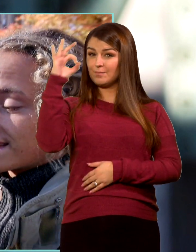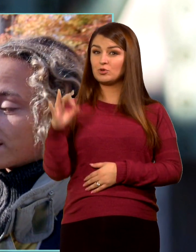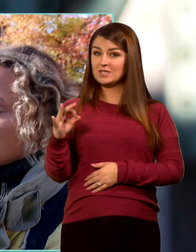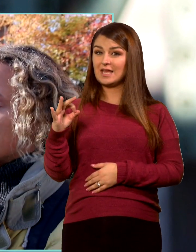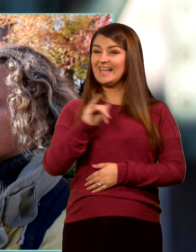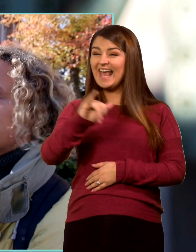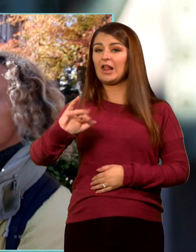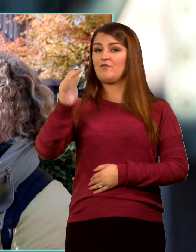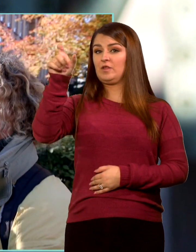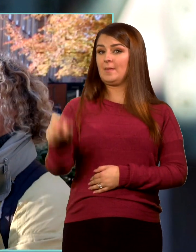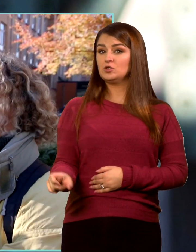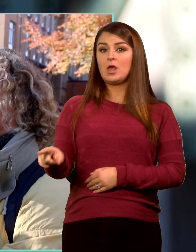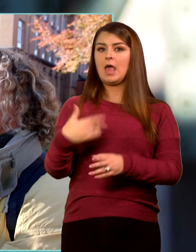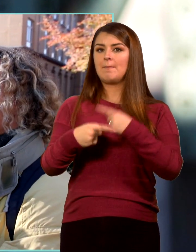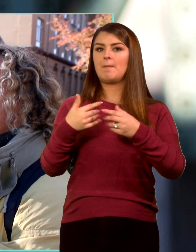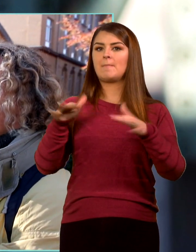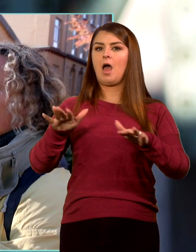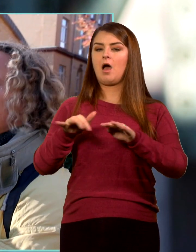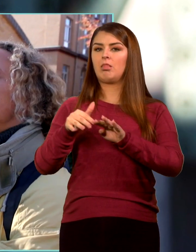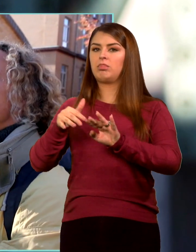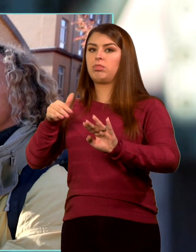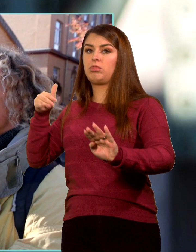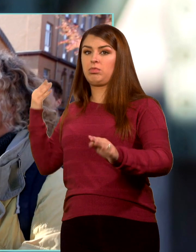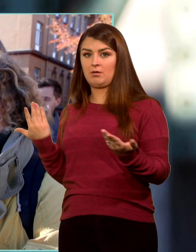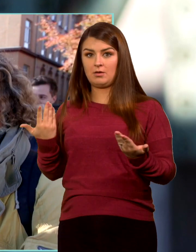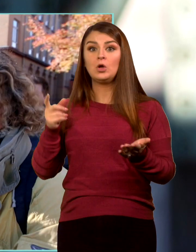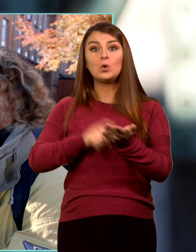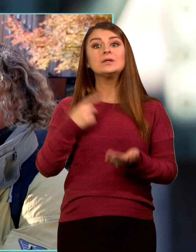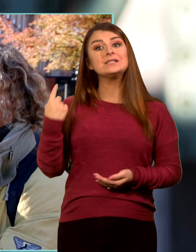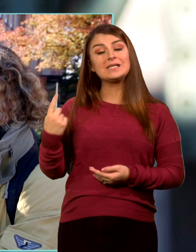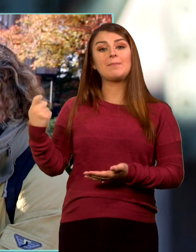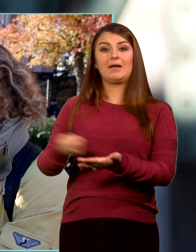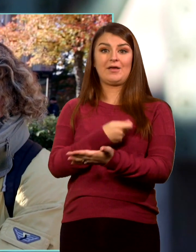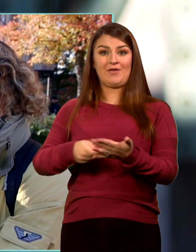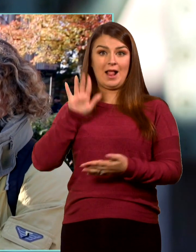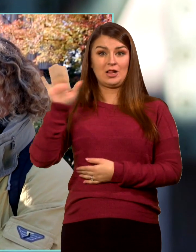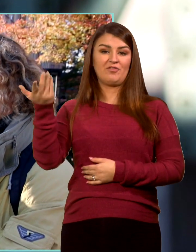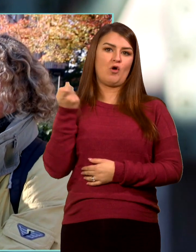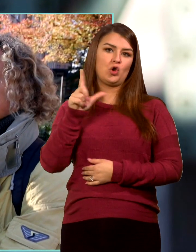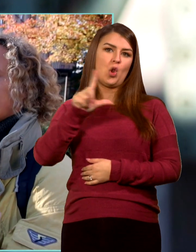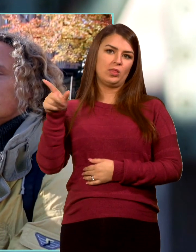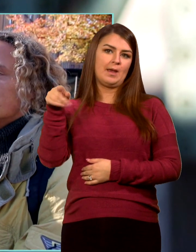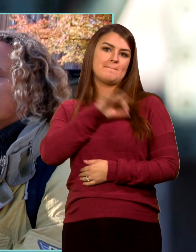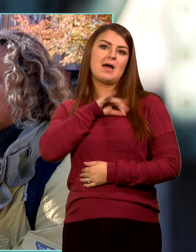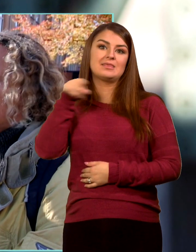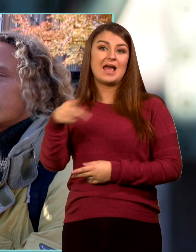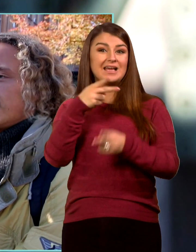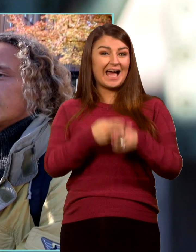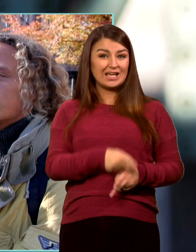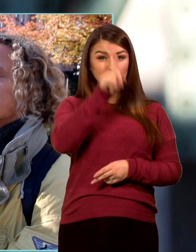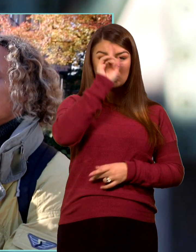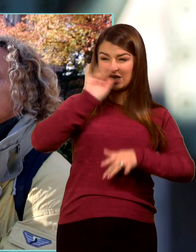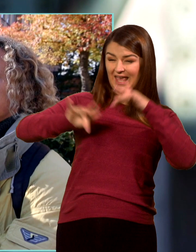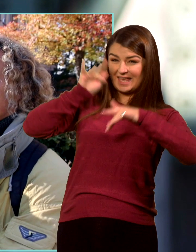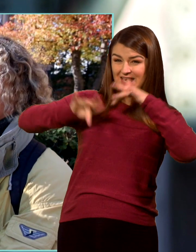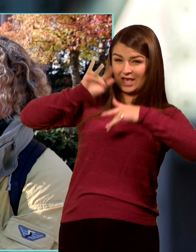Fünfte, werden sich dann nur weiter entfernen, weil die haben Luckes Partei gewählt damals oder jetzt gewählt. Und wenn sie jetzt sehen, dass der Rest von Deutschland so dagegen